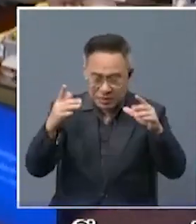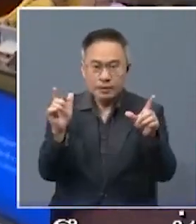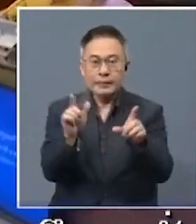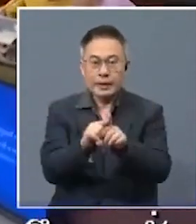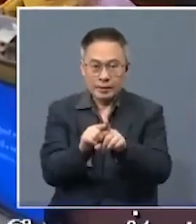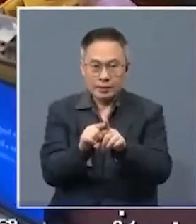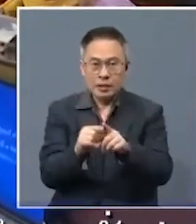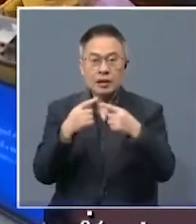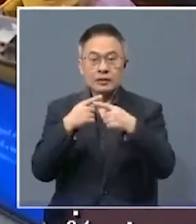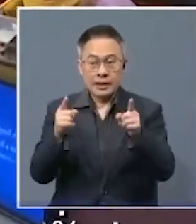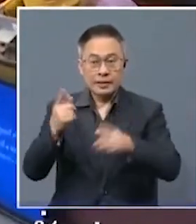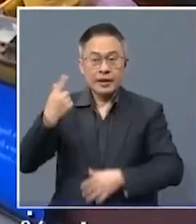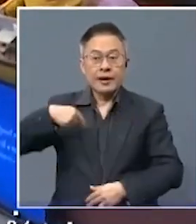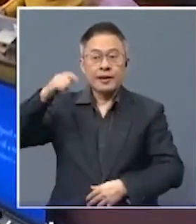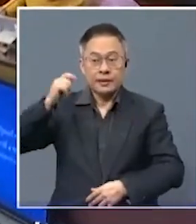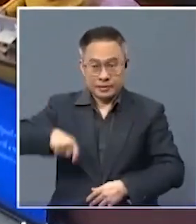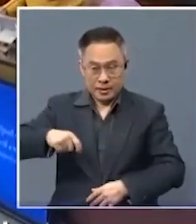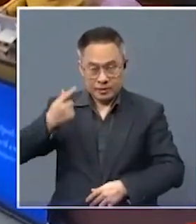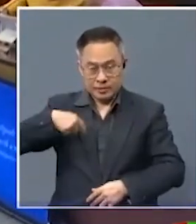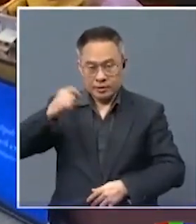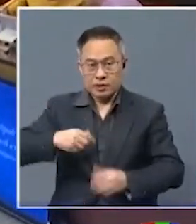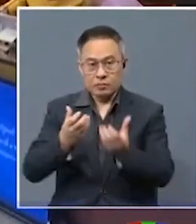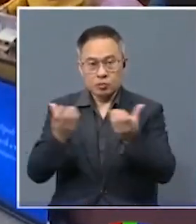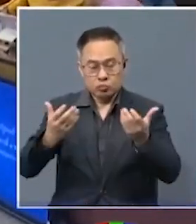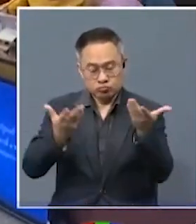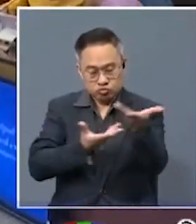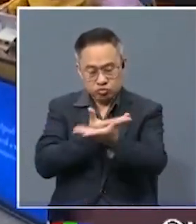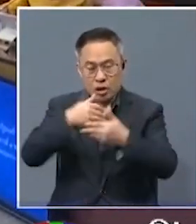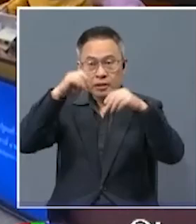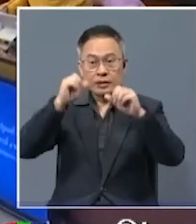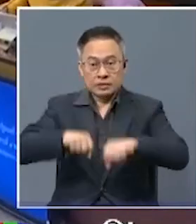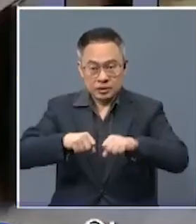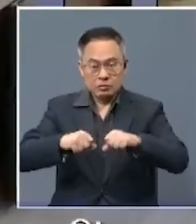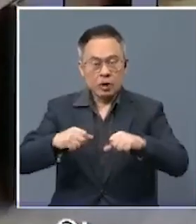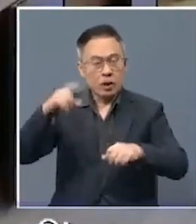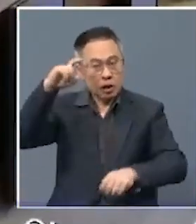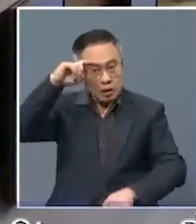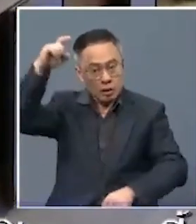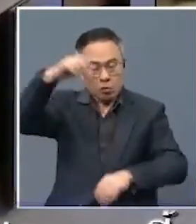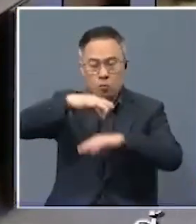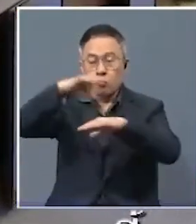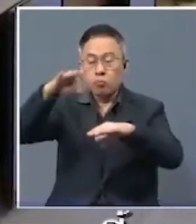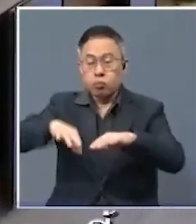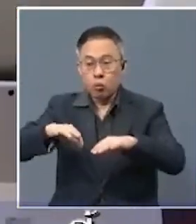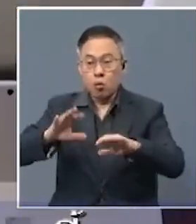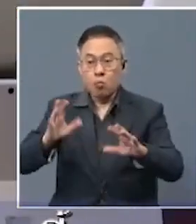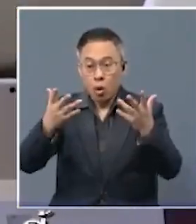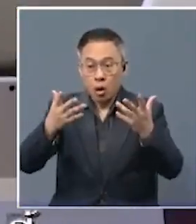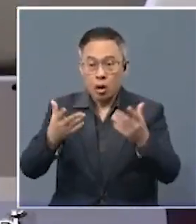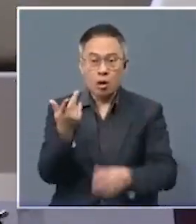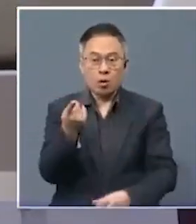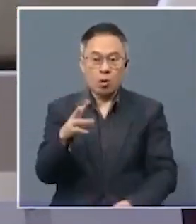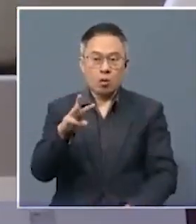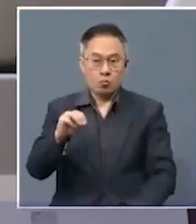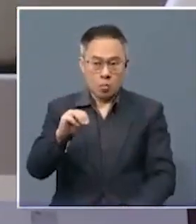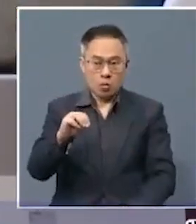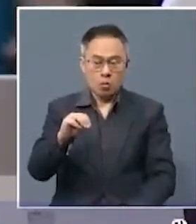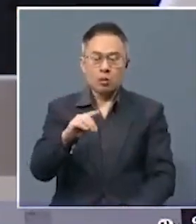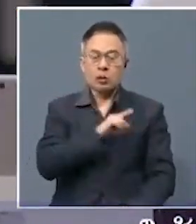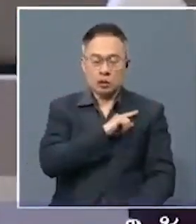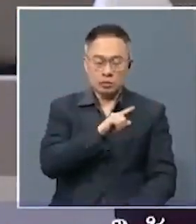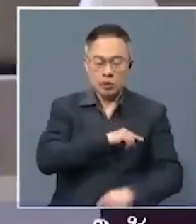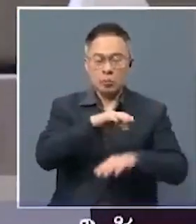รัฐธรรมนูญวินิจฉัยให้นายเศรษฐาสิ้นสุดความเป็นนายกรัฐมนตรีจะส่งผลให้คณะรัฐมนตรีชุดปัจจุบันกลายเป็นคณะ